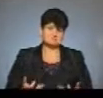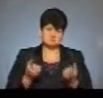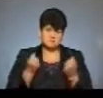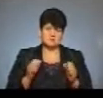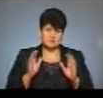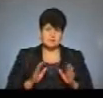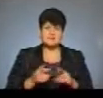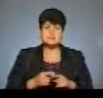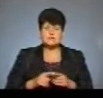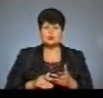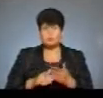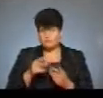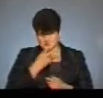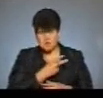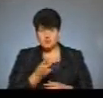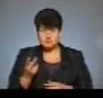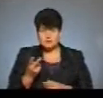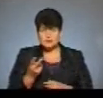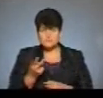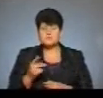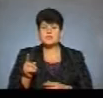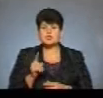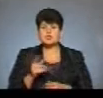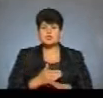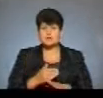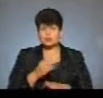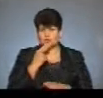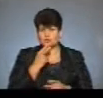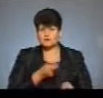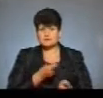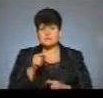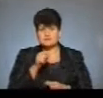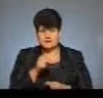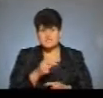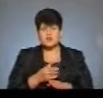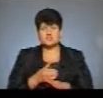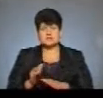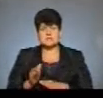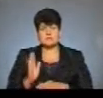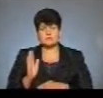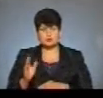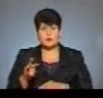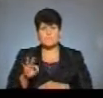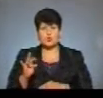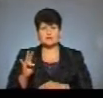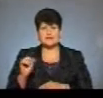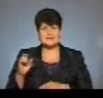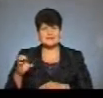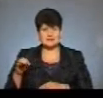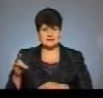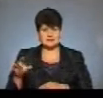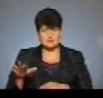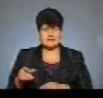цієї допомоги ви бачите, що частину продуктів веземо звідси, частину буде з Монастирищини,